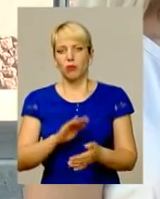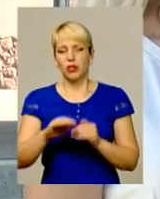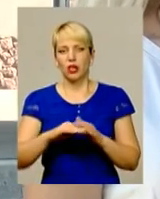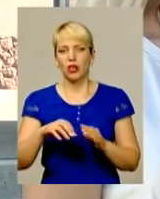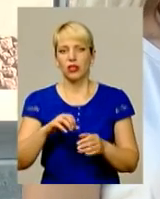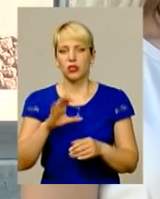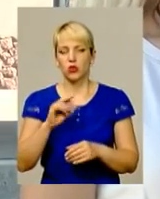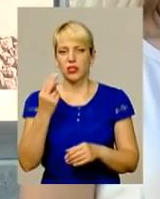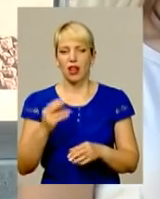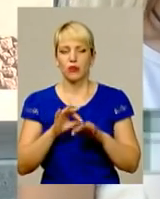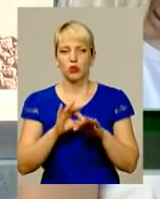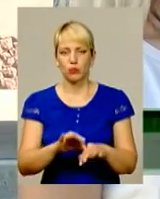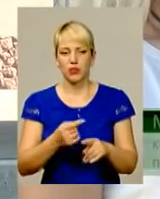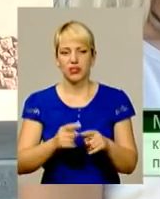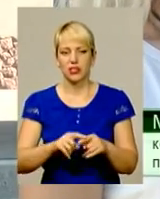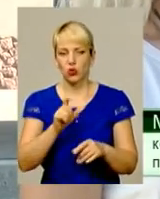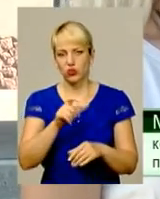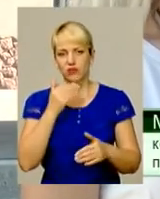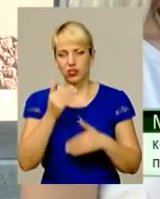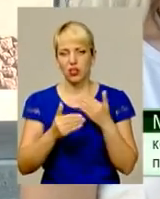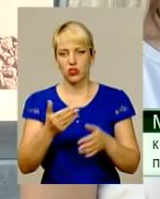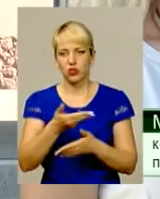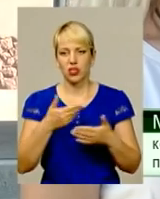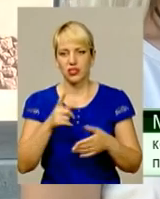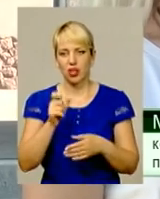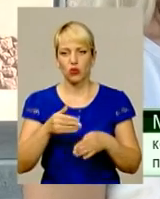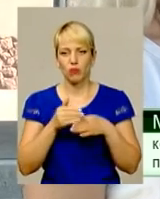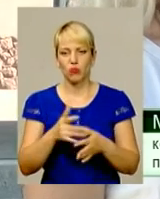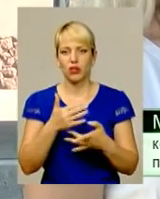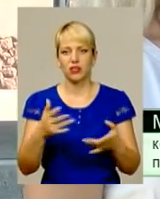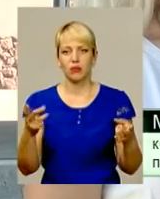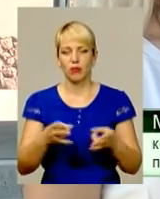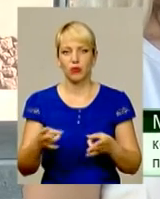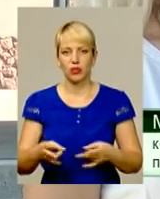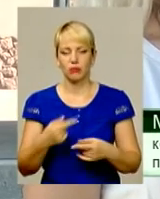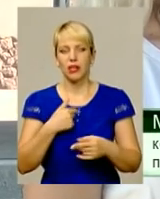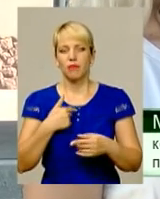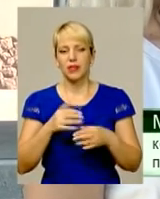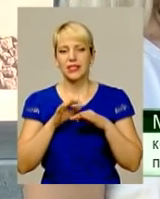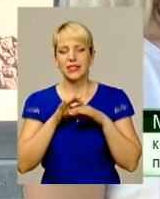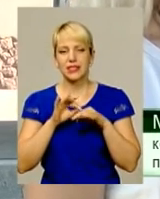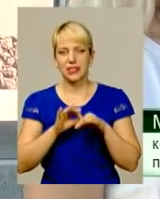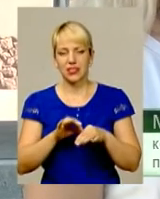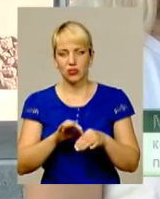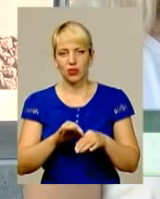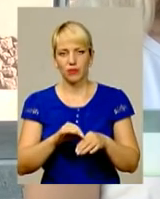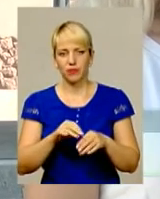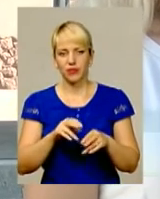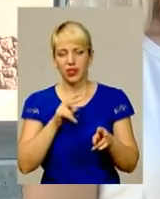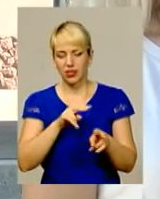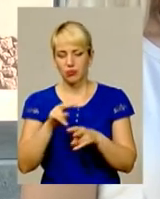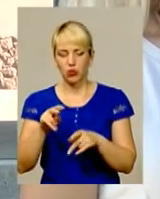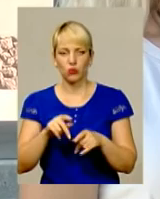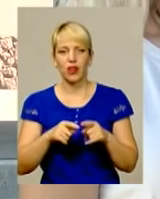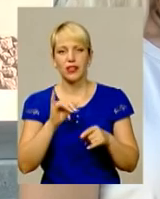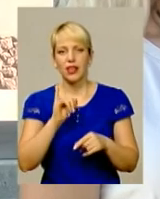соціальним супроводом. Тобто люди до нас звертаються за допомогою з різними потребами. Ми здійснюємо інспектування,